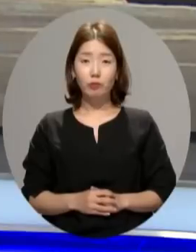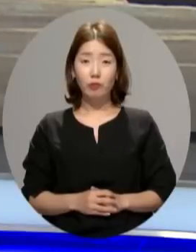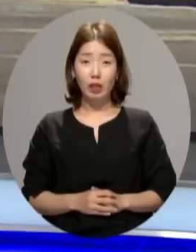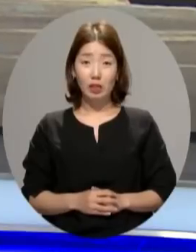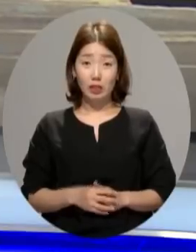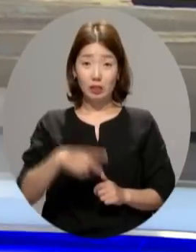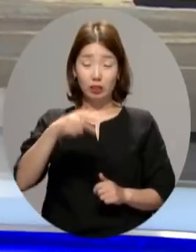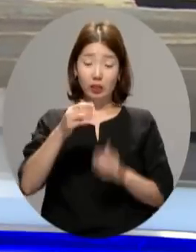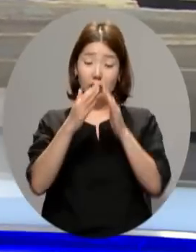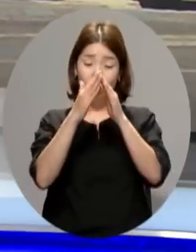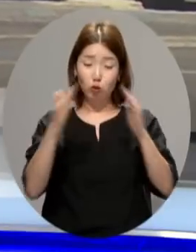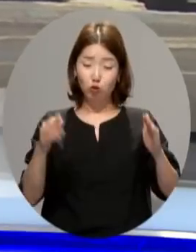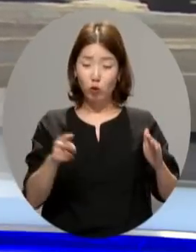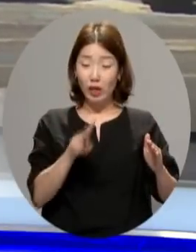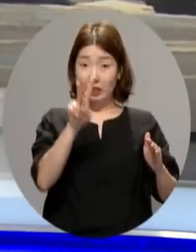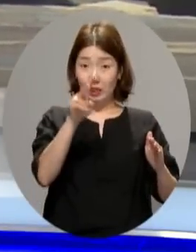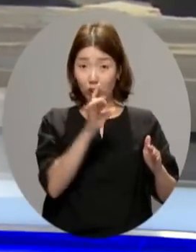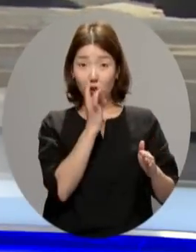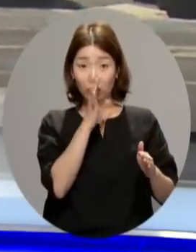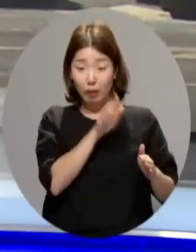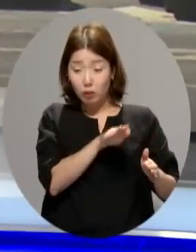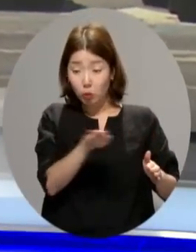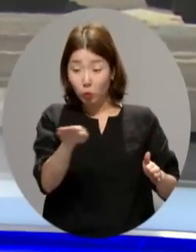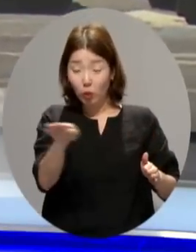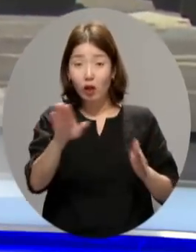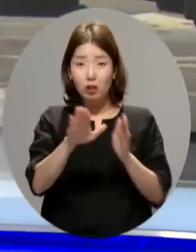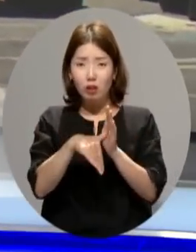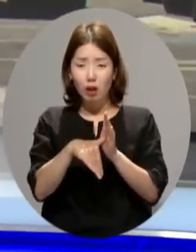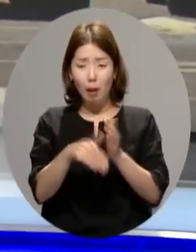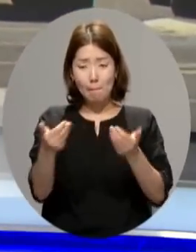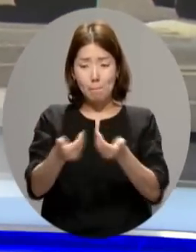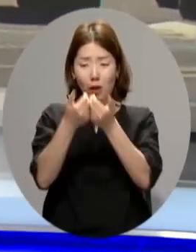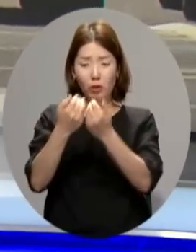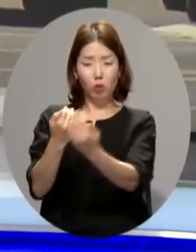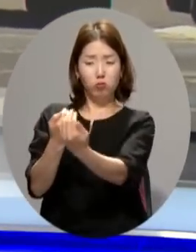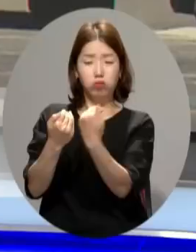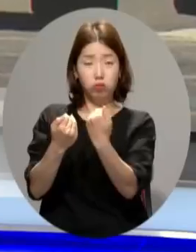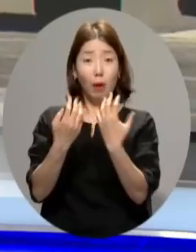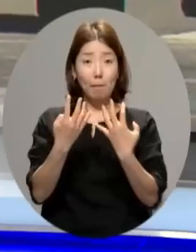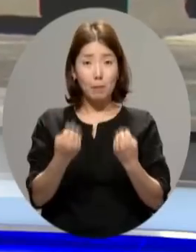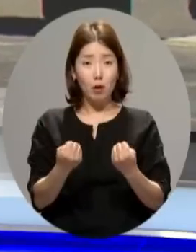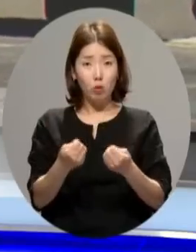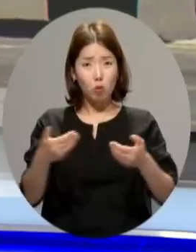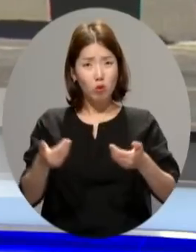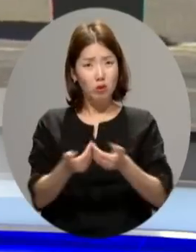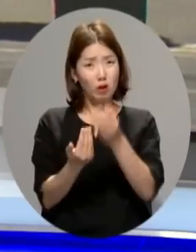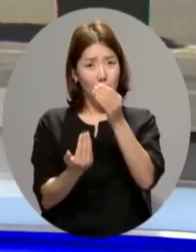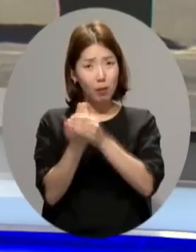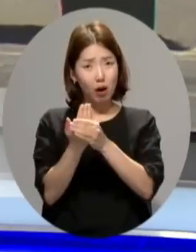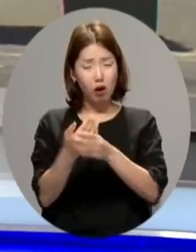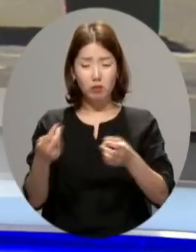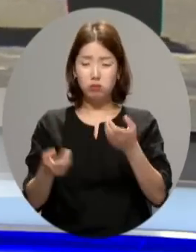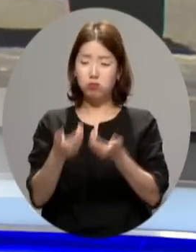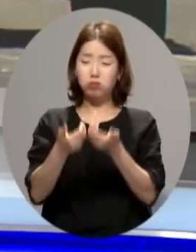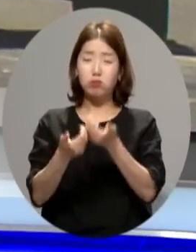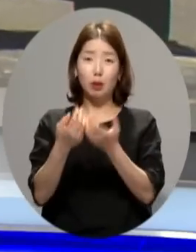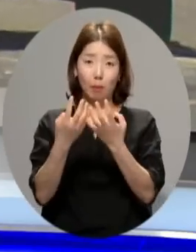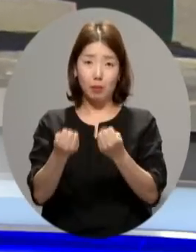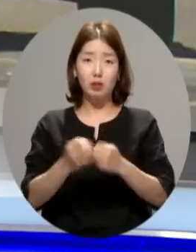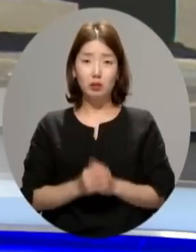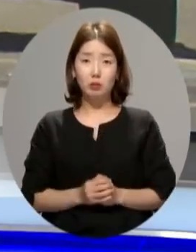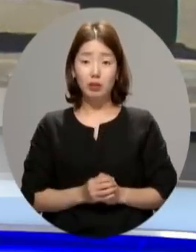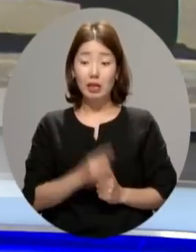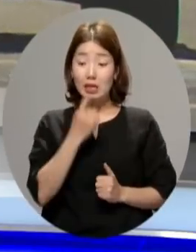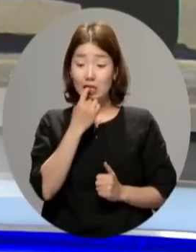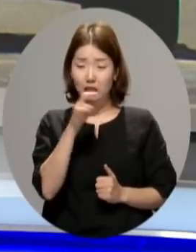전주 신시가지 곳곳에 2차선 일방 통행 도로에서 역주행이 속출하고 사고와 분쟁이 끊이지 않고 있습니다.